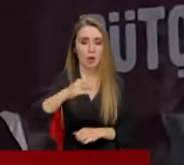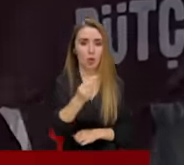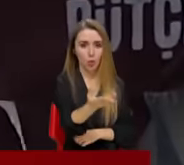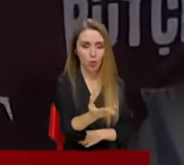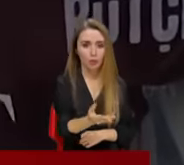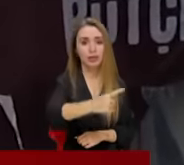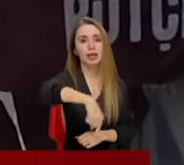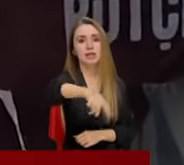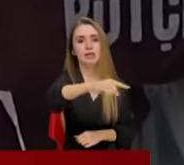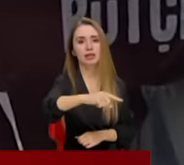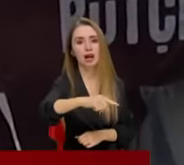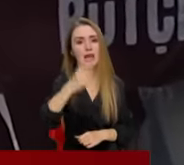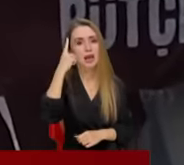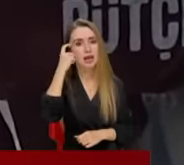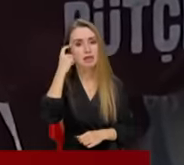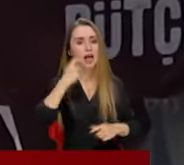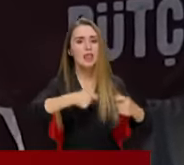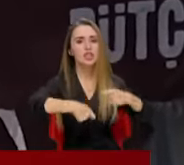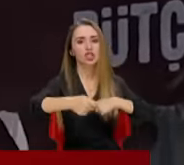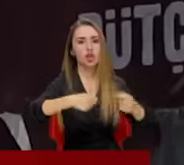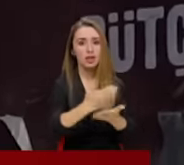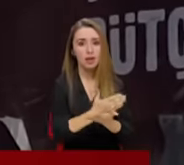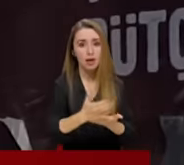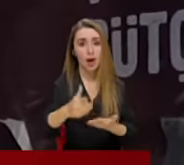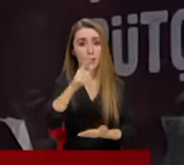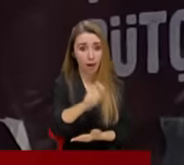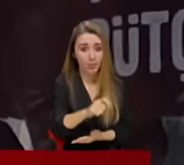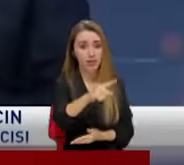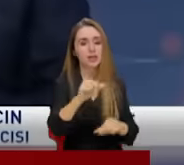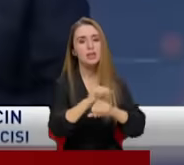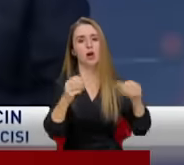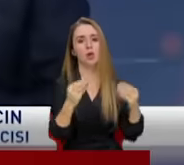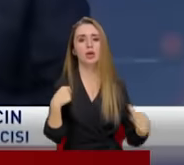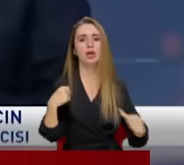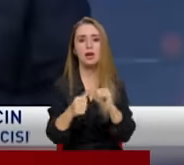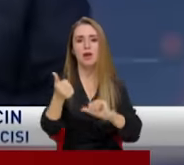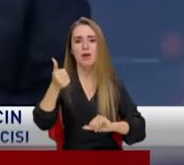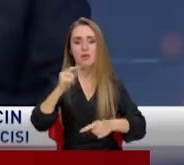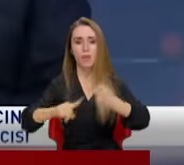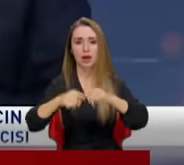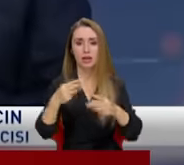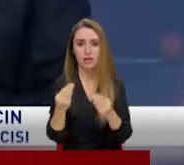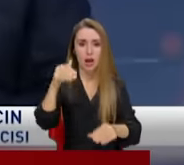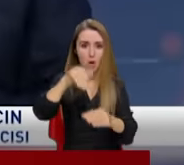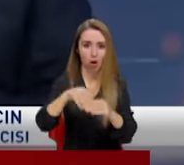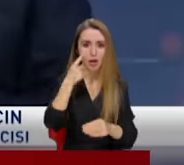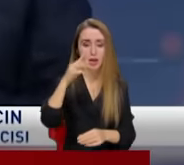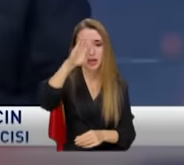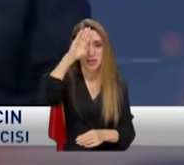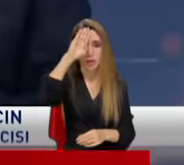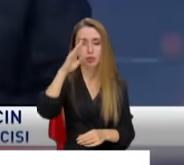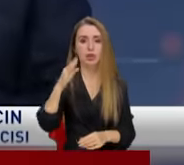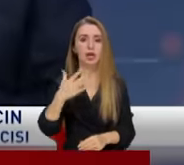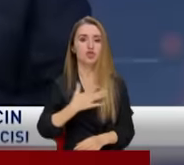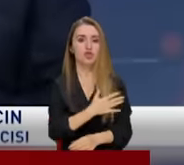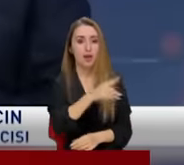Size İsrail'le ticarete devam etmeniz kaybettiriyor. Yeniden refaha verilecek her oyun İstanbul'da Cumhuriyet